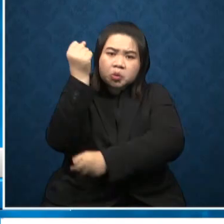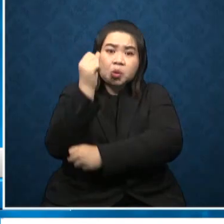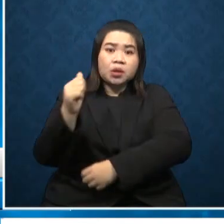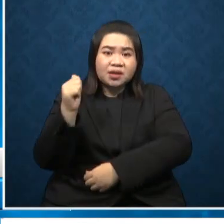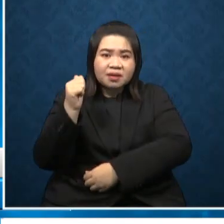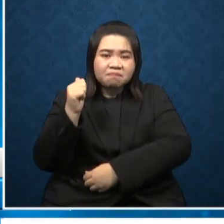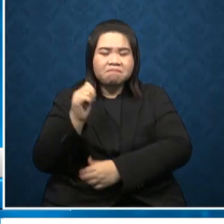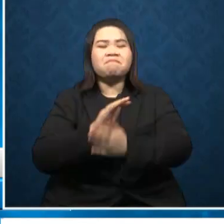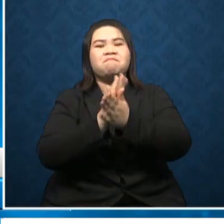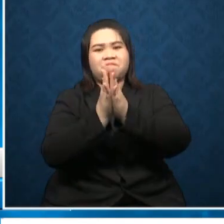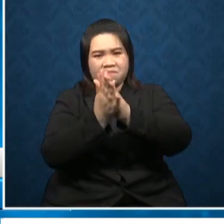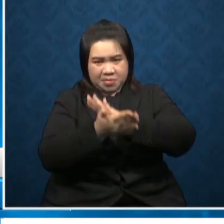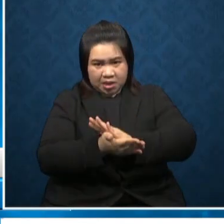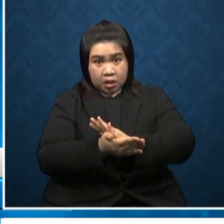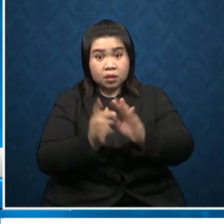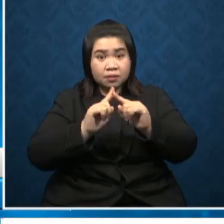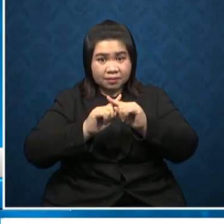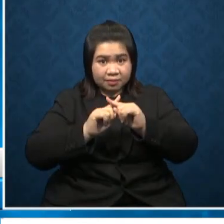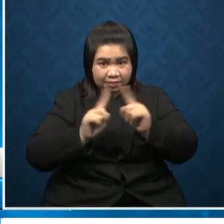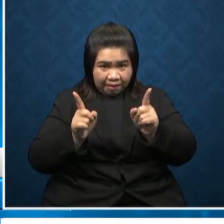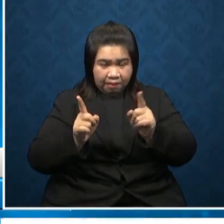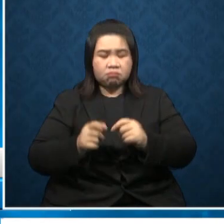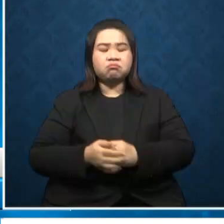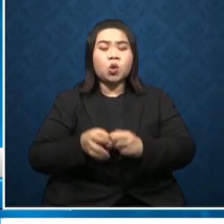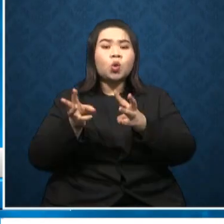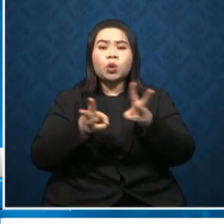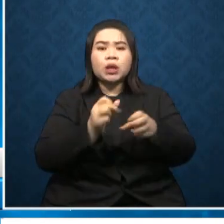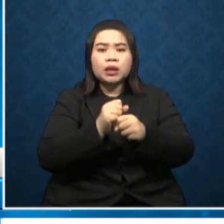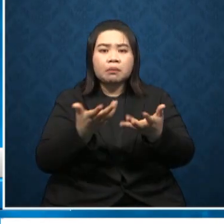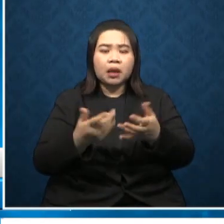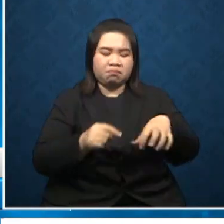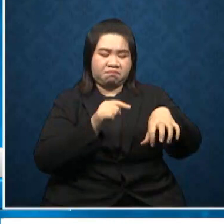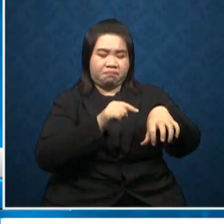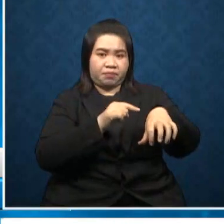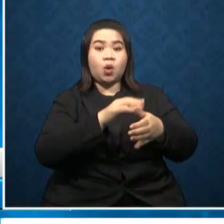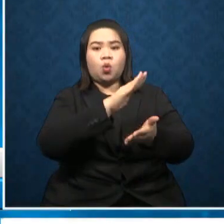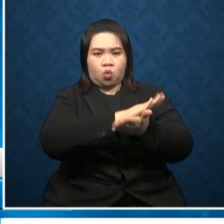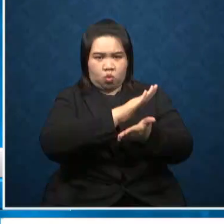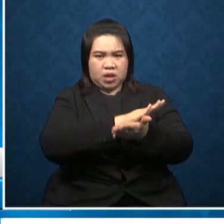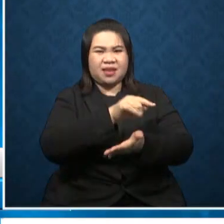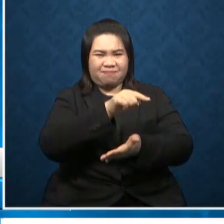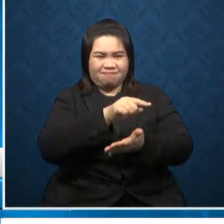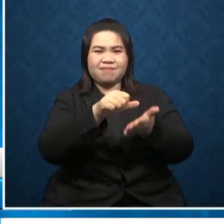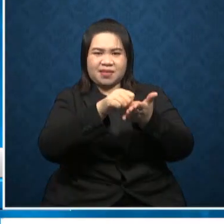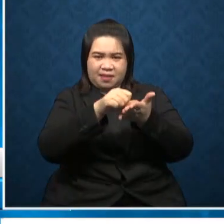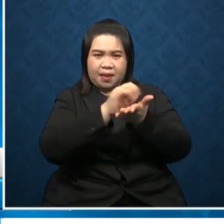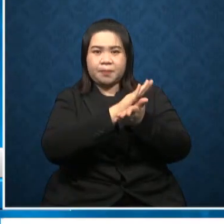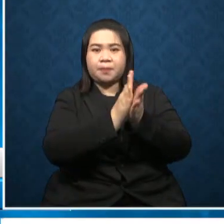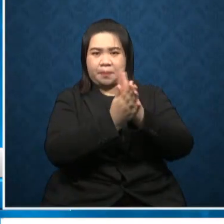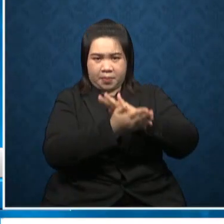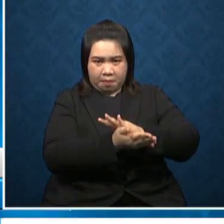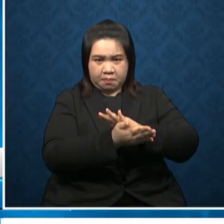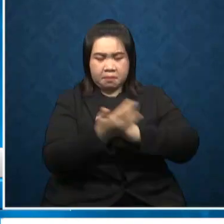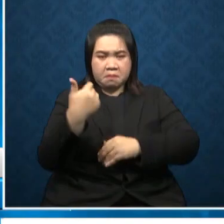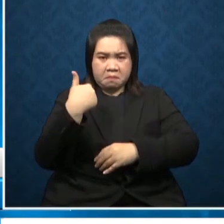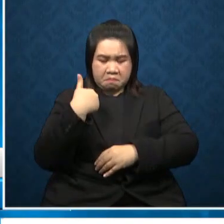ต้องหมายความว่าต้องสร้างต้องปฏิรูปโรงเรียนซึ่งเป็นหน่วยย่อยให้มี